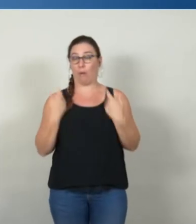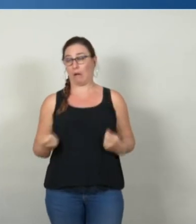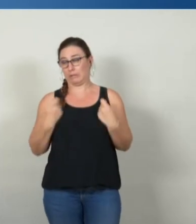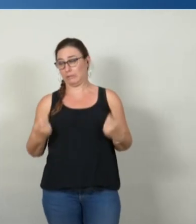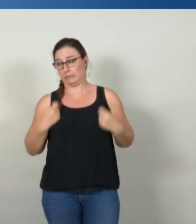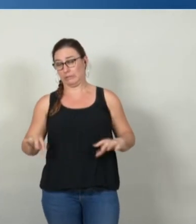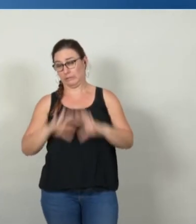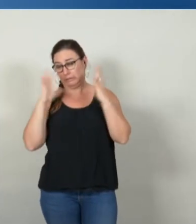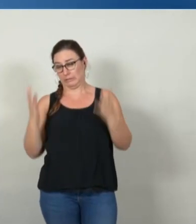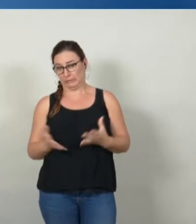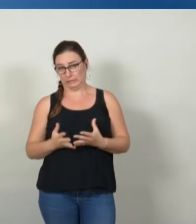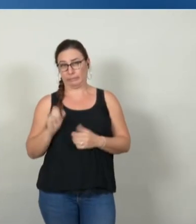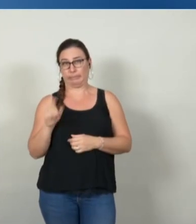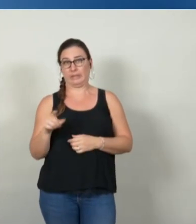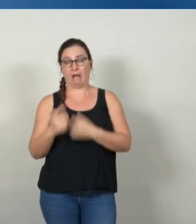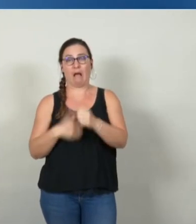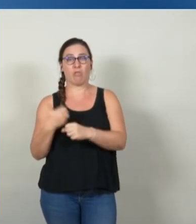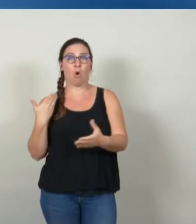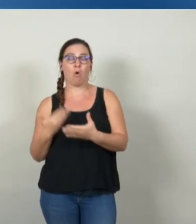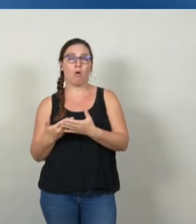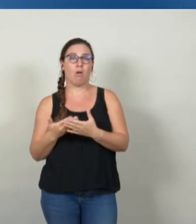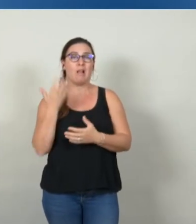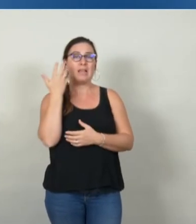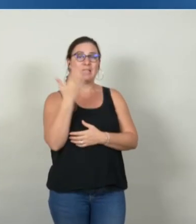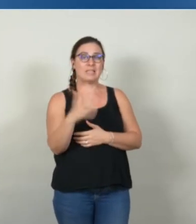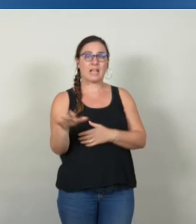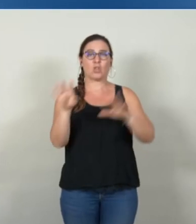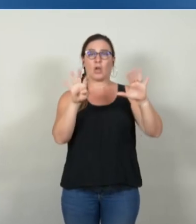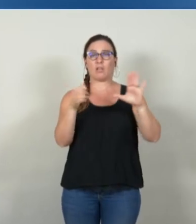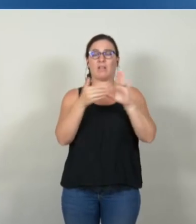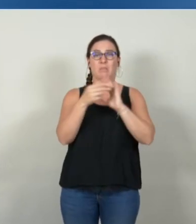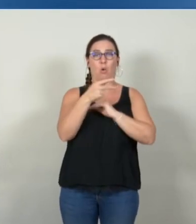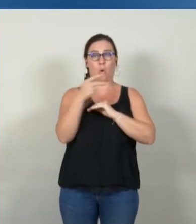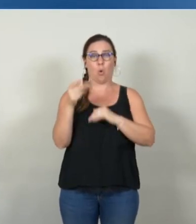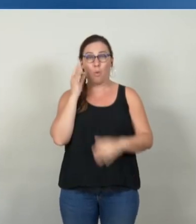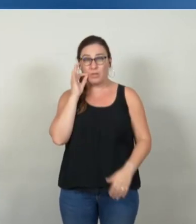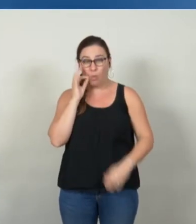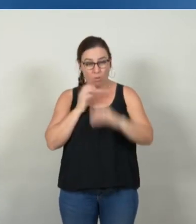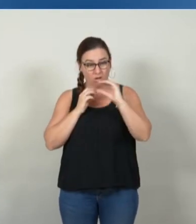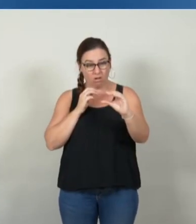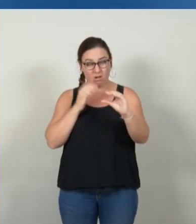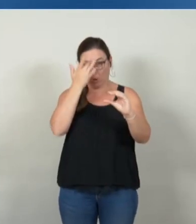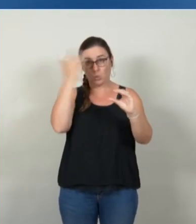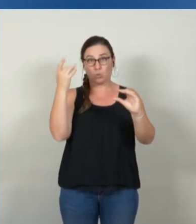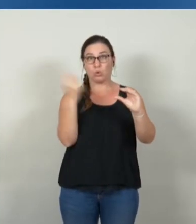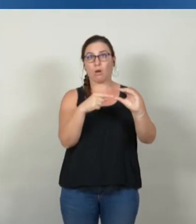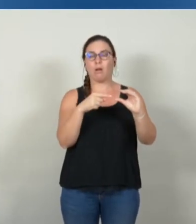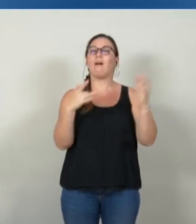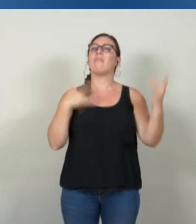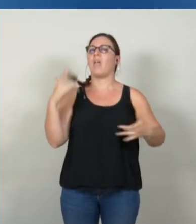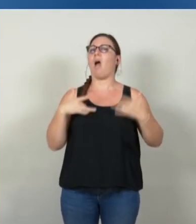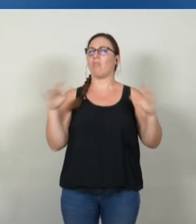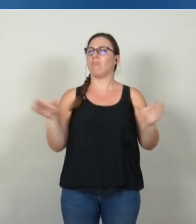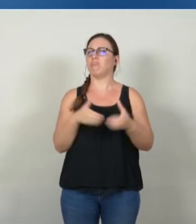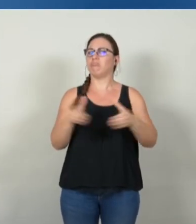le budget de capital verte il y a eu seulement 590 000 euros principalement dans la culture car les compagnies théâtrales